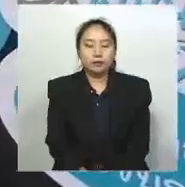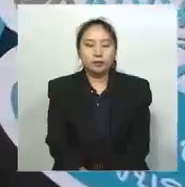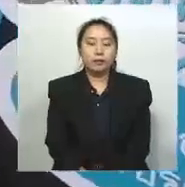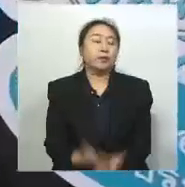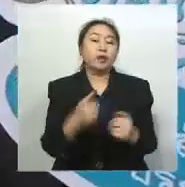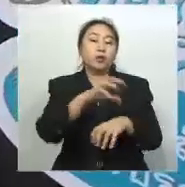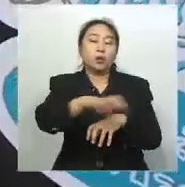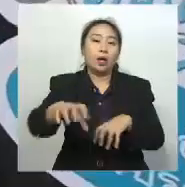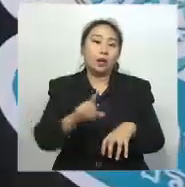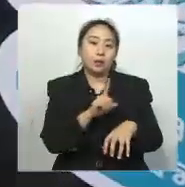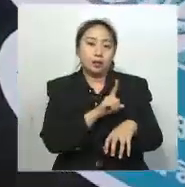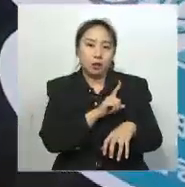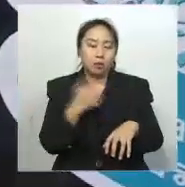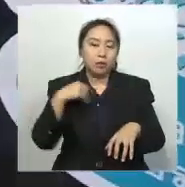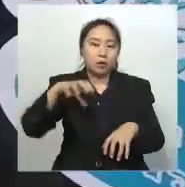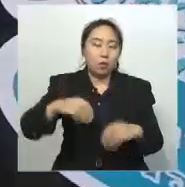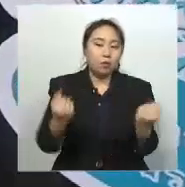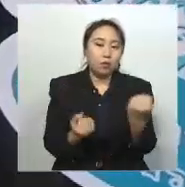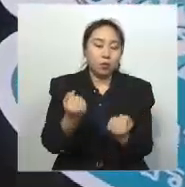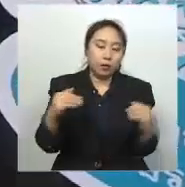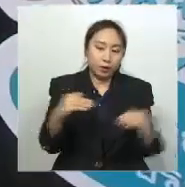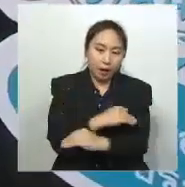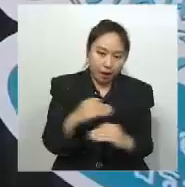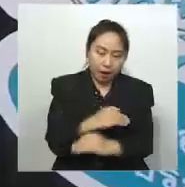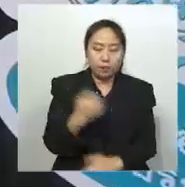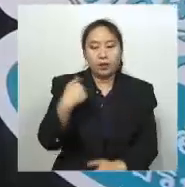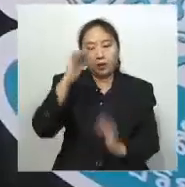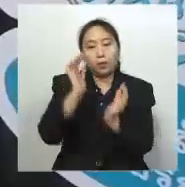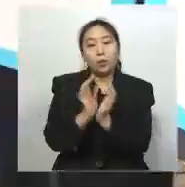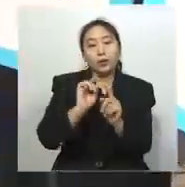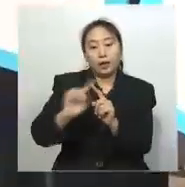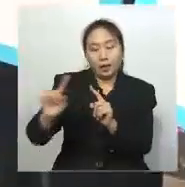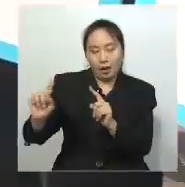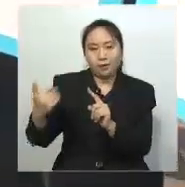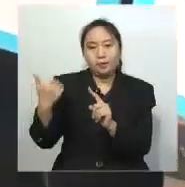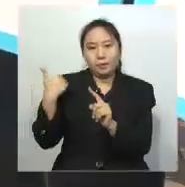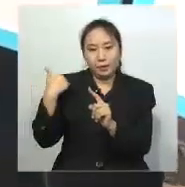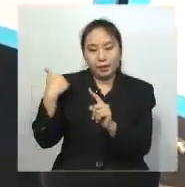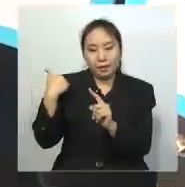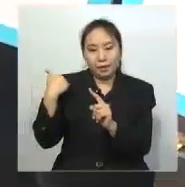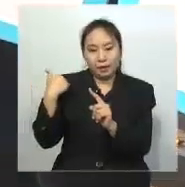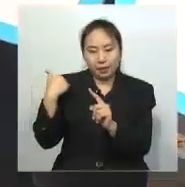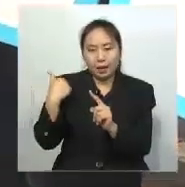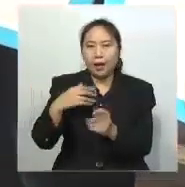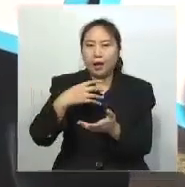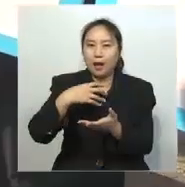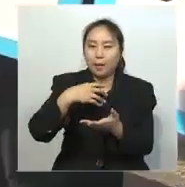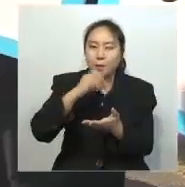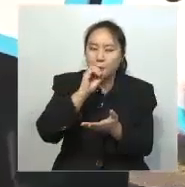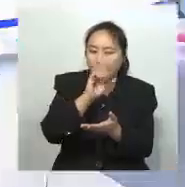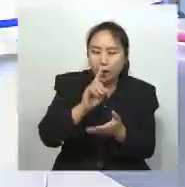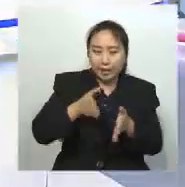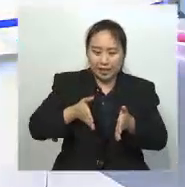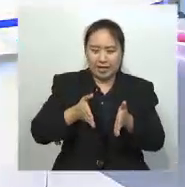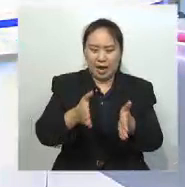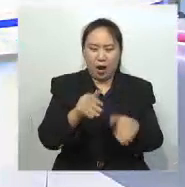อนนี้หน่วยงานที่เกี่ยวข้องไม่ว่าจะเป็นกรมทางหลวงหรือว่าทางตำรวจในพื้นที่ต่างๆก็มีการเปิดเผยเรื่องของทางเลี่ยงการห